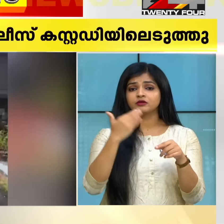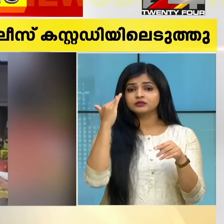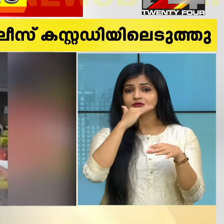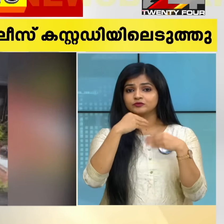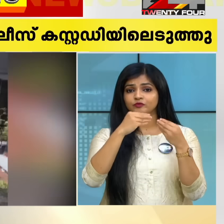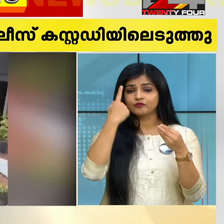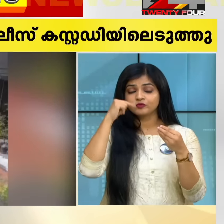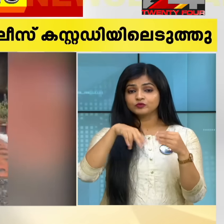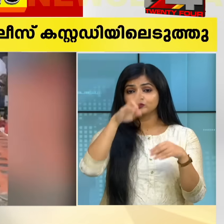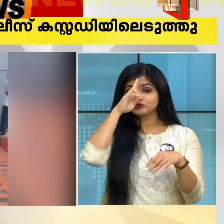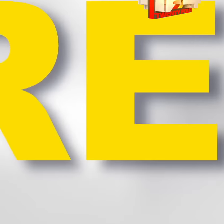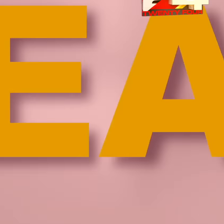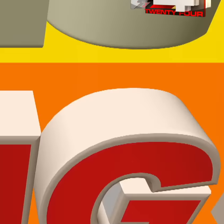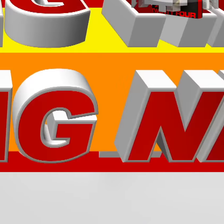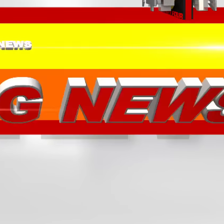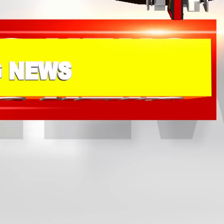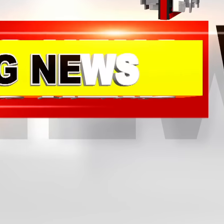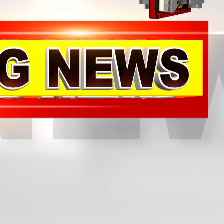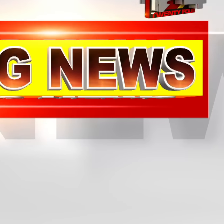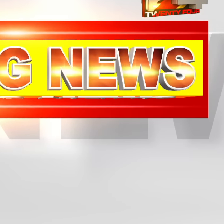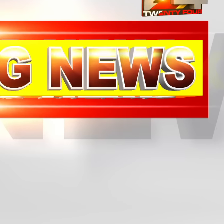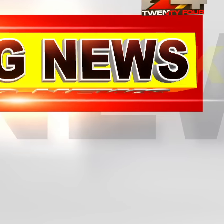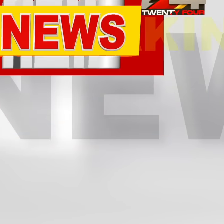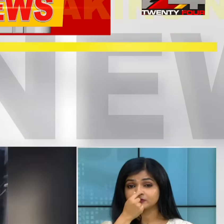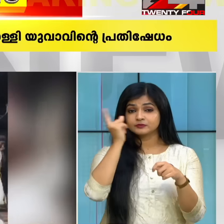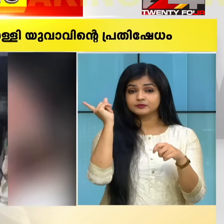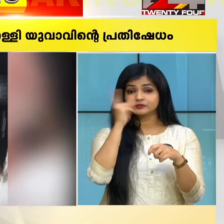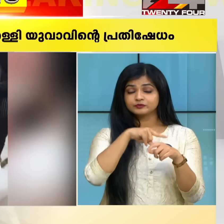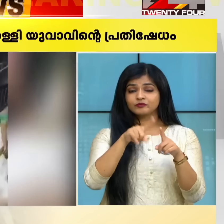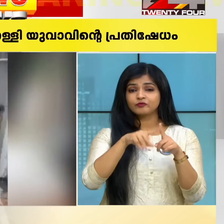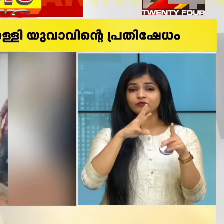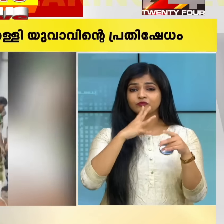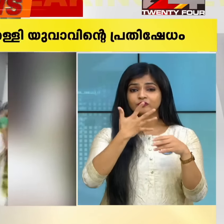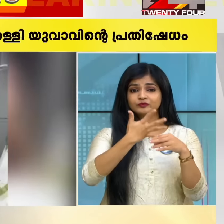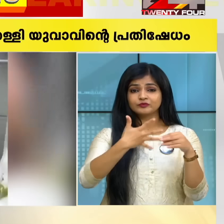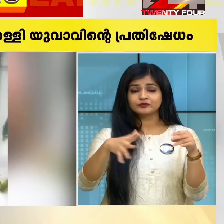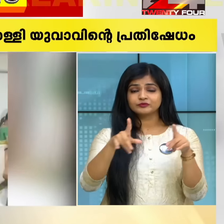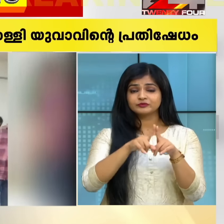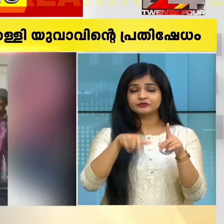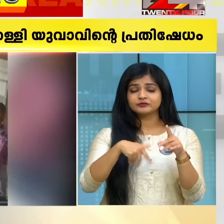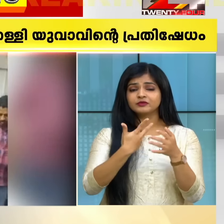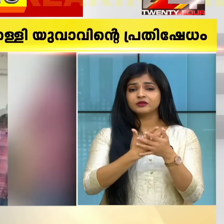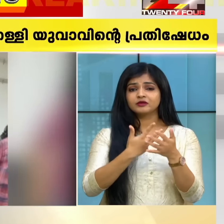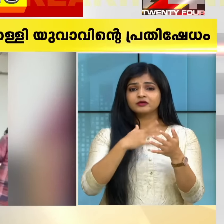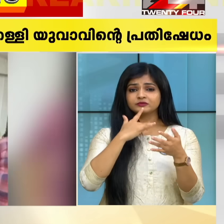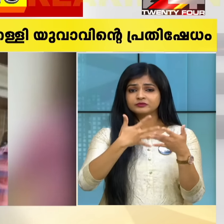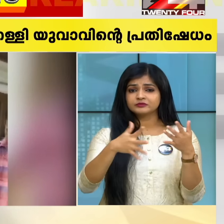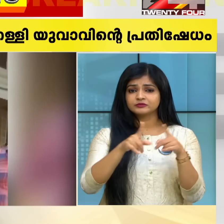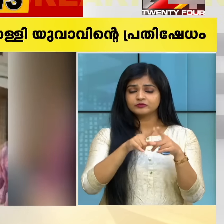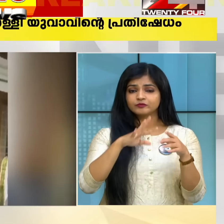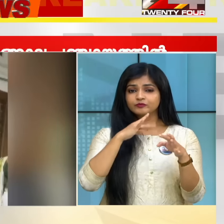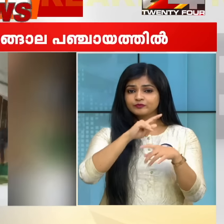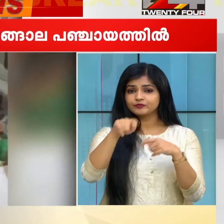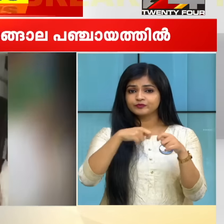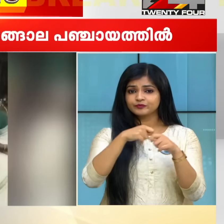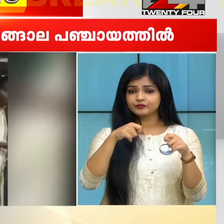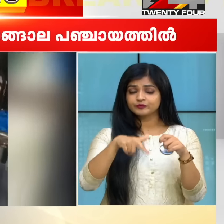ഈ സാധനം കൊണ്ടുവന്ന് പഞ്ചായത്തിൽ, അതായത് ദുർഗന്ധം വമിക്കുന്നതും വെള്ളം അതിന്റെ അകത്ത് ലെഗസി ആയിട്ടുള്ള വേസ്റ്റ് ആണെന്ന് ഞാൻ കരുതുന്നത്. അതിലാണെങ്കിൽ